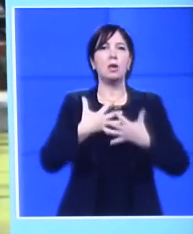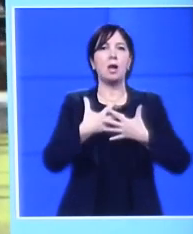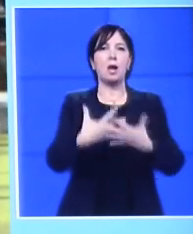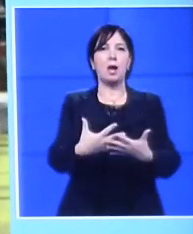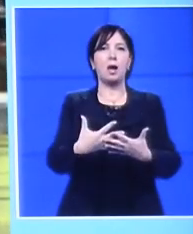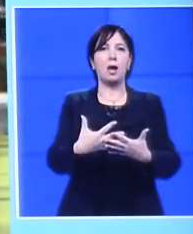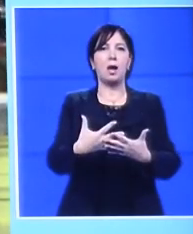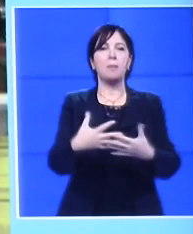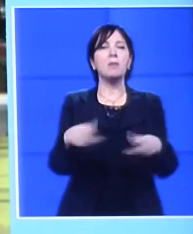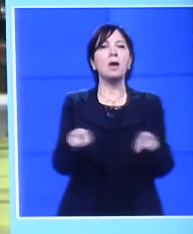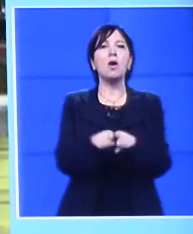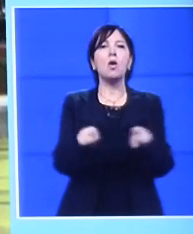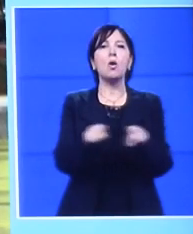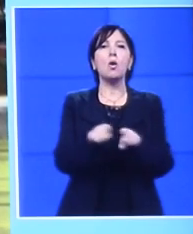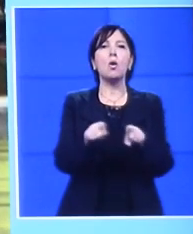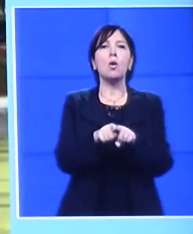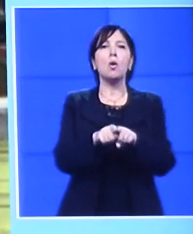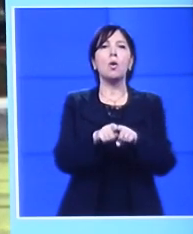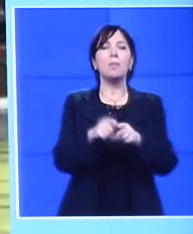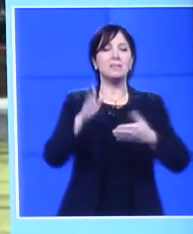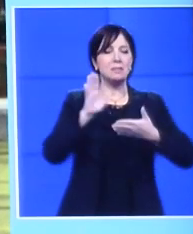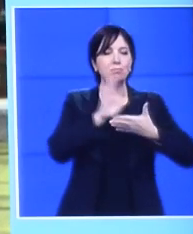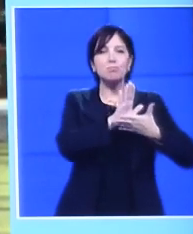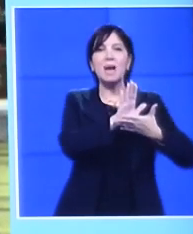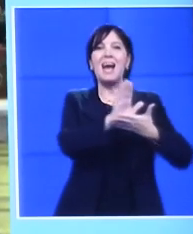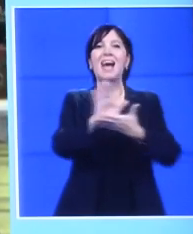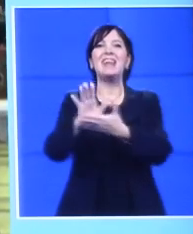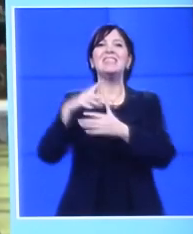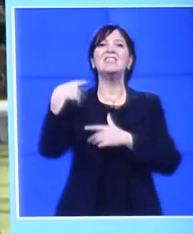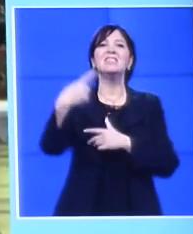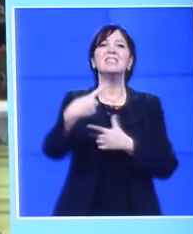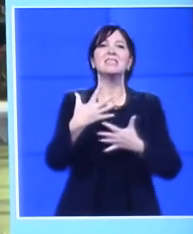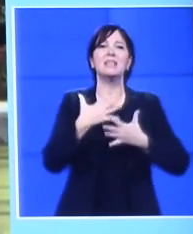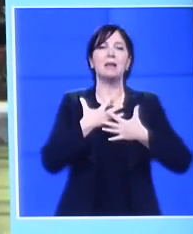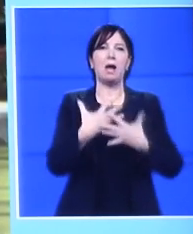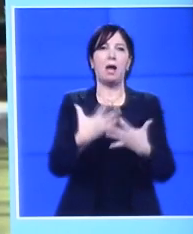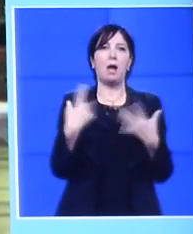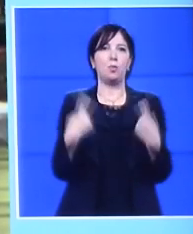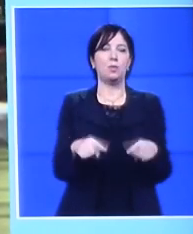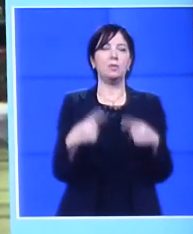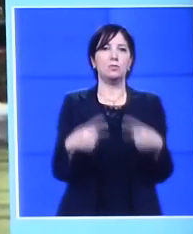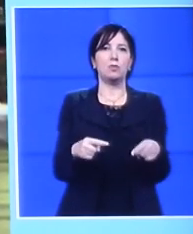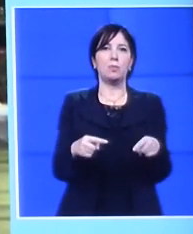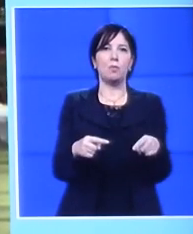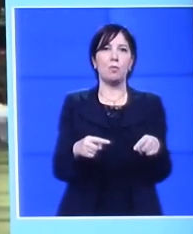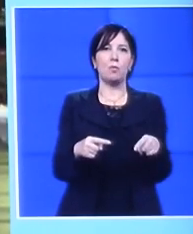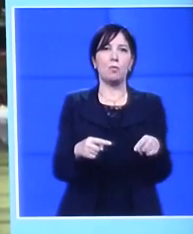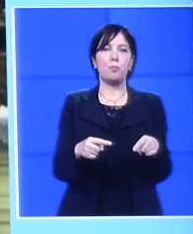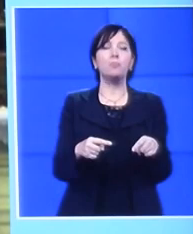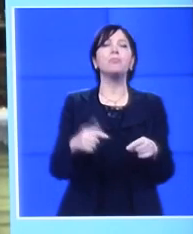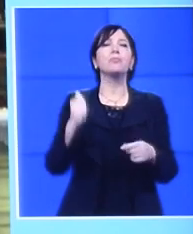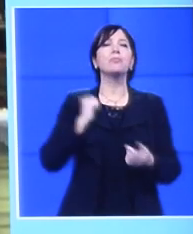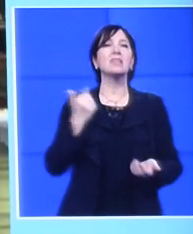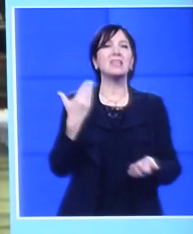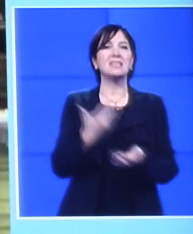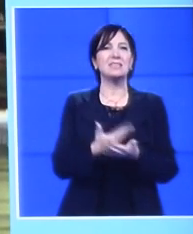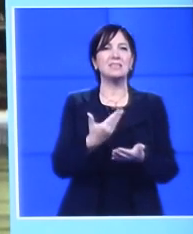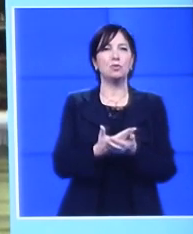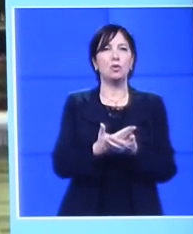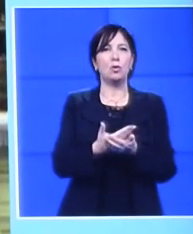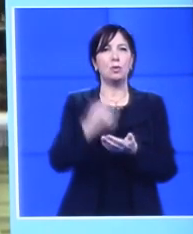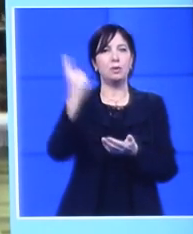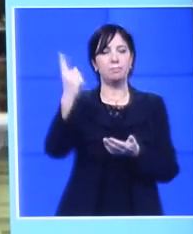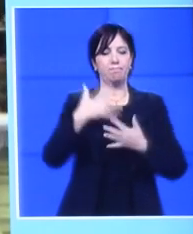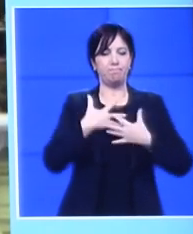Aspettare come si manifesterà questo amore. E quando il Signore inviava per